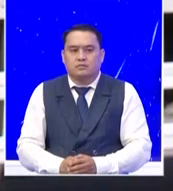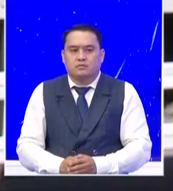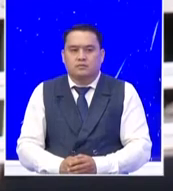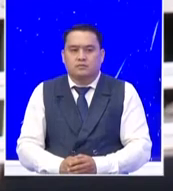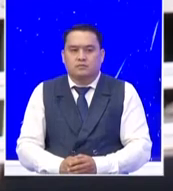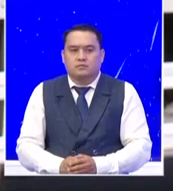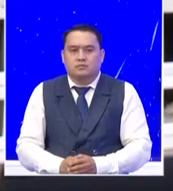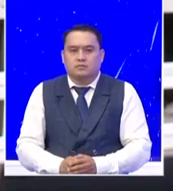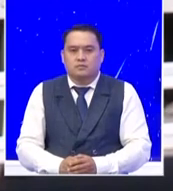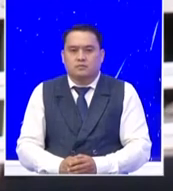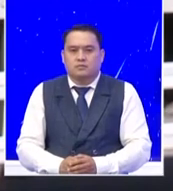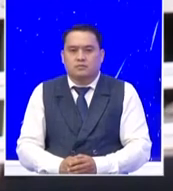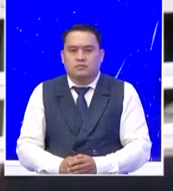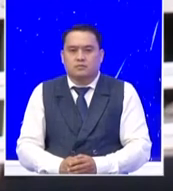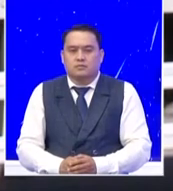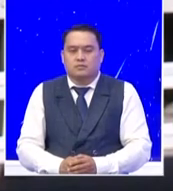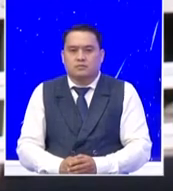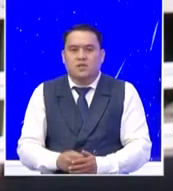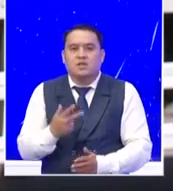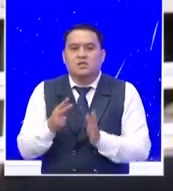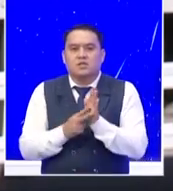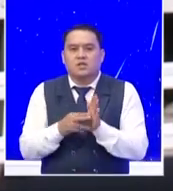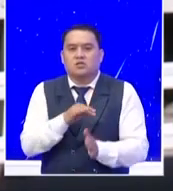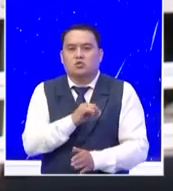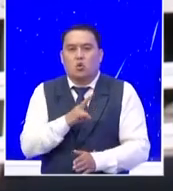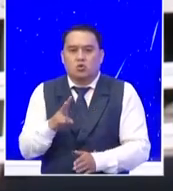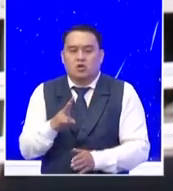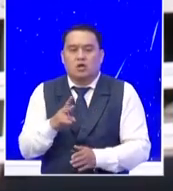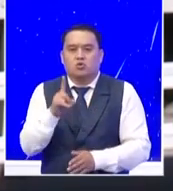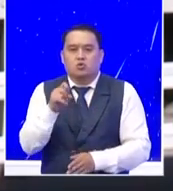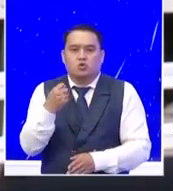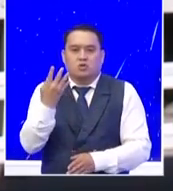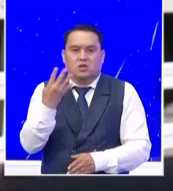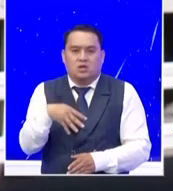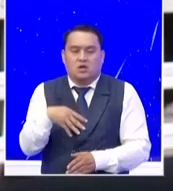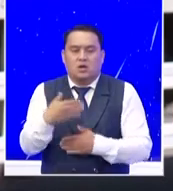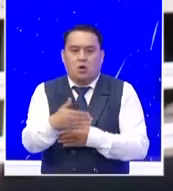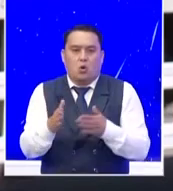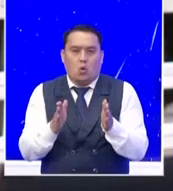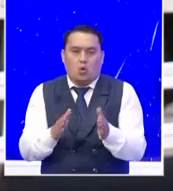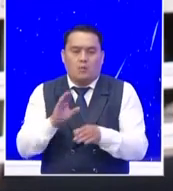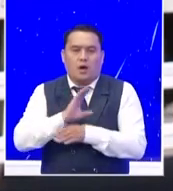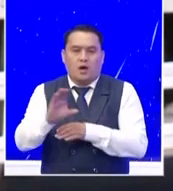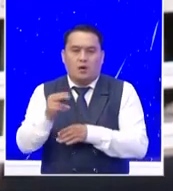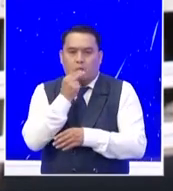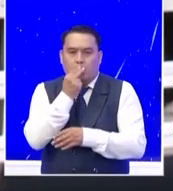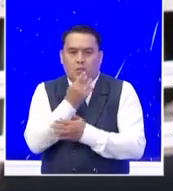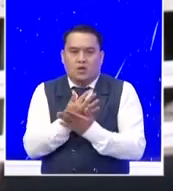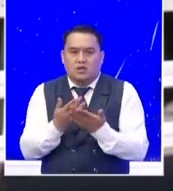8 тоннаға жуық жүк, бұл жерде 140 қорапта әр отбасына арналған азық